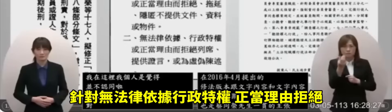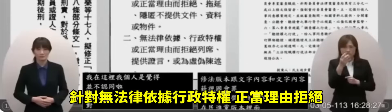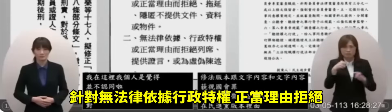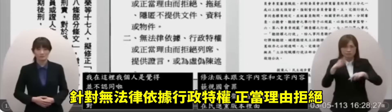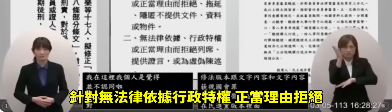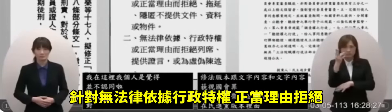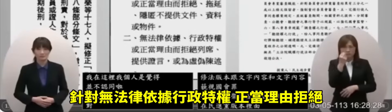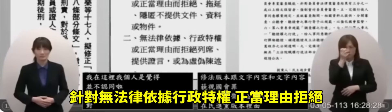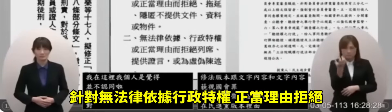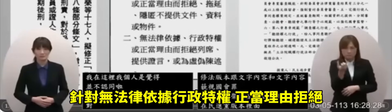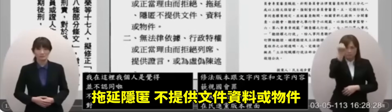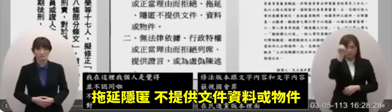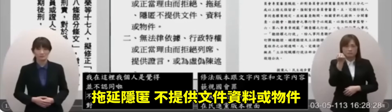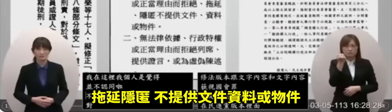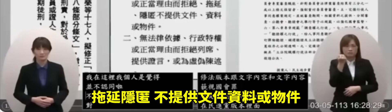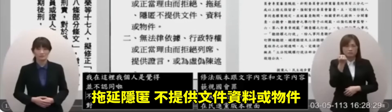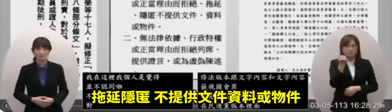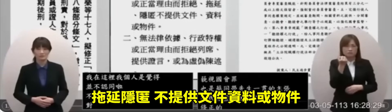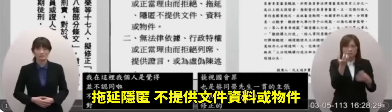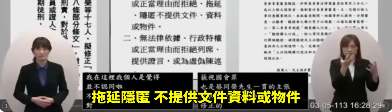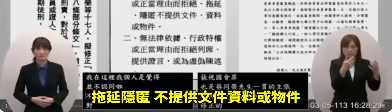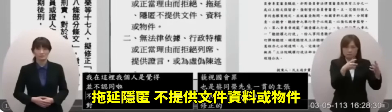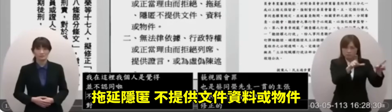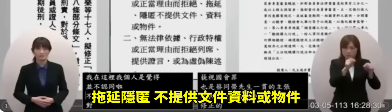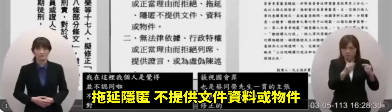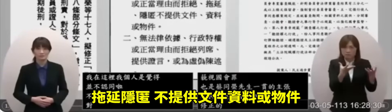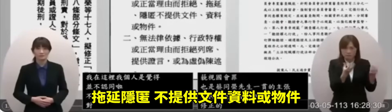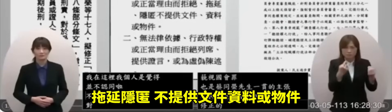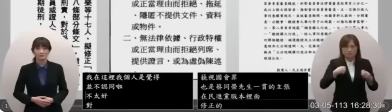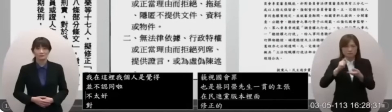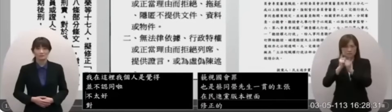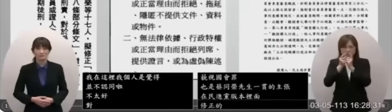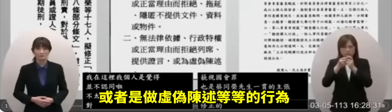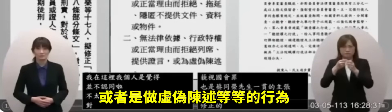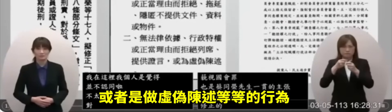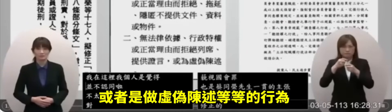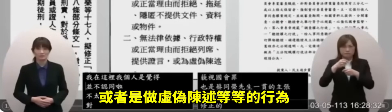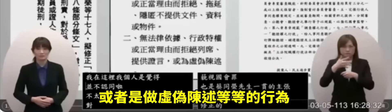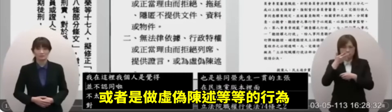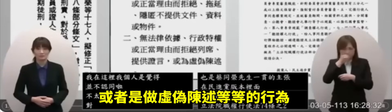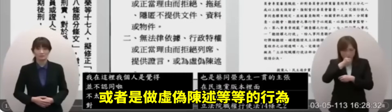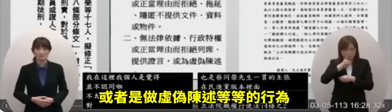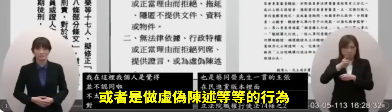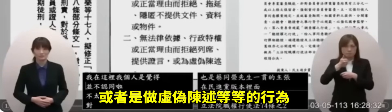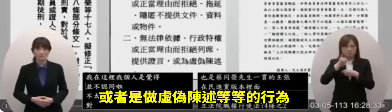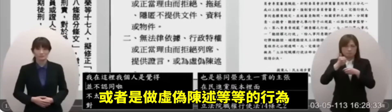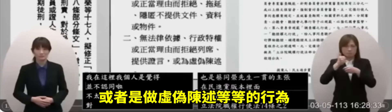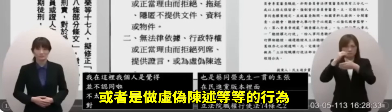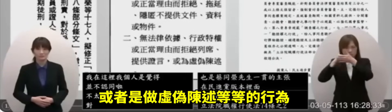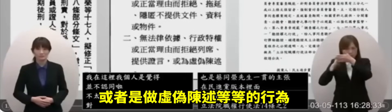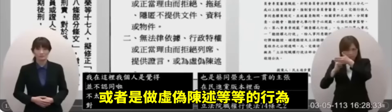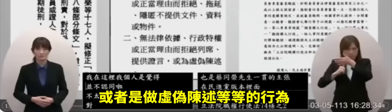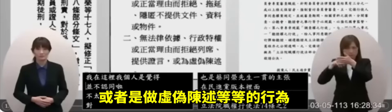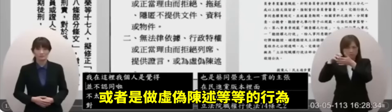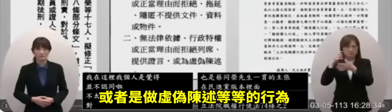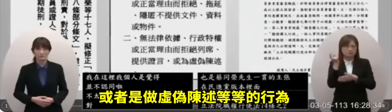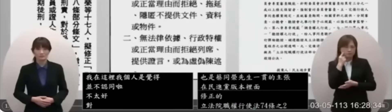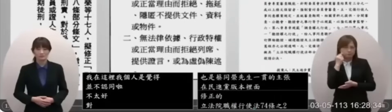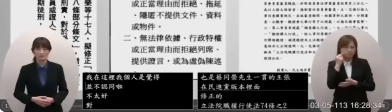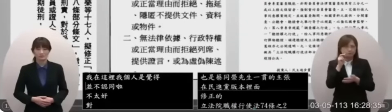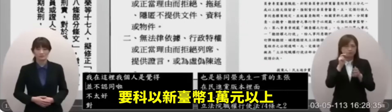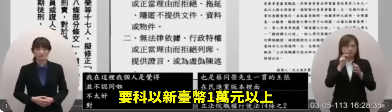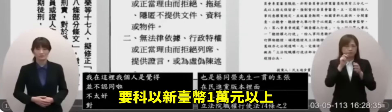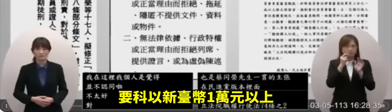权、正当理由拒绝拖延、隐匿不提供文件资料或物件，或者是做虚伪陈述等等的行